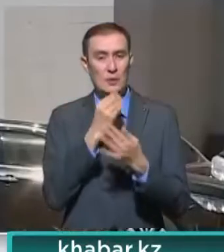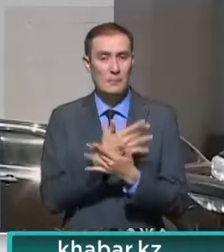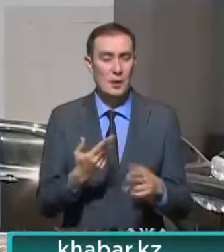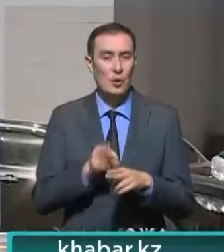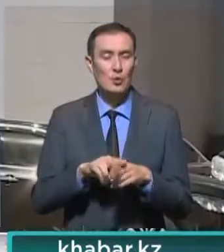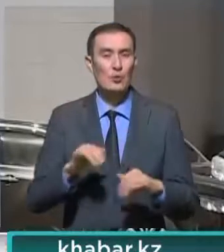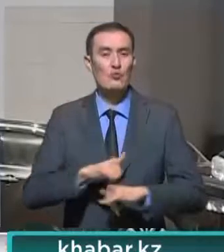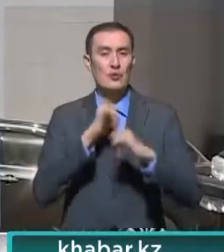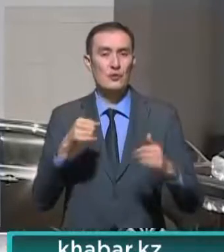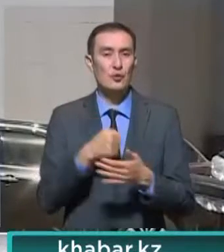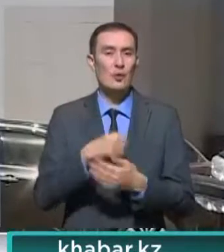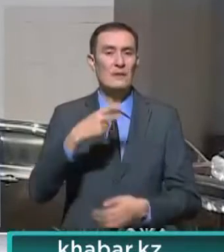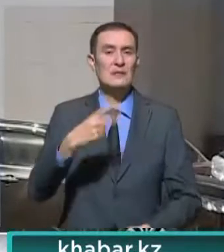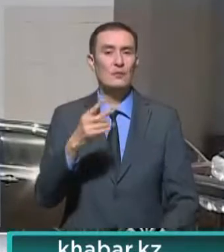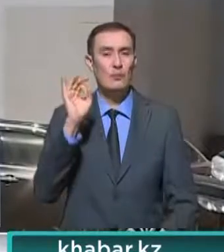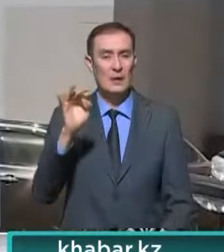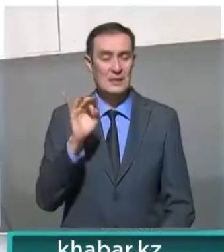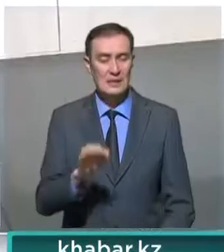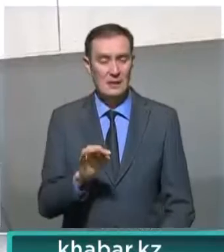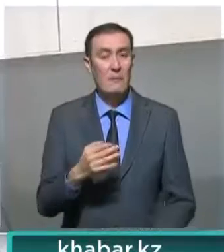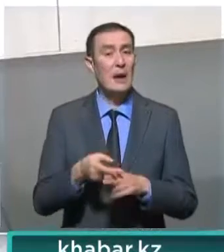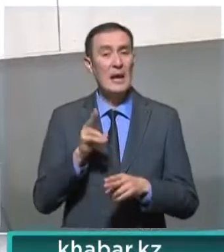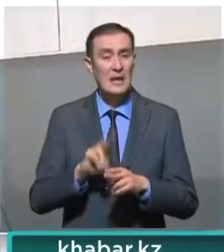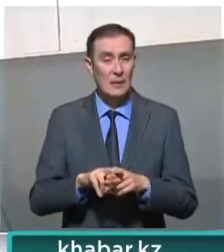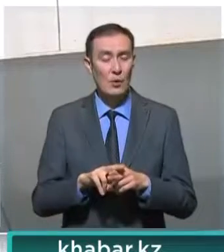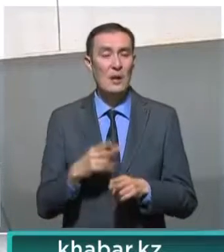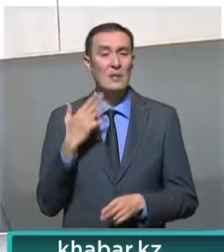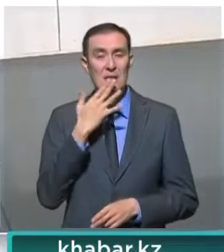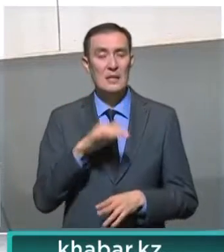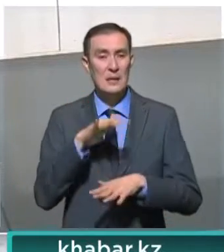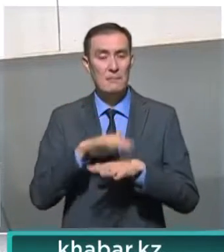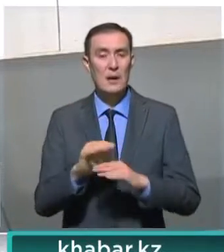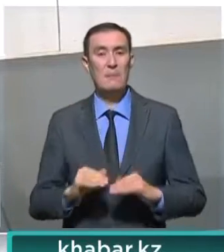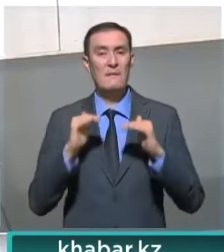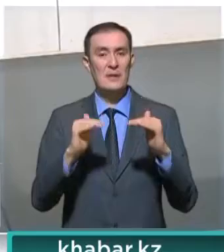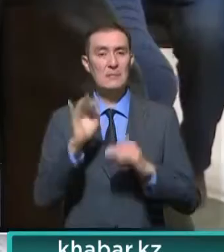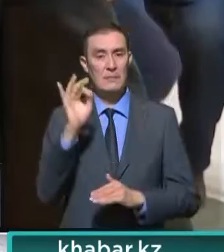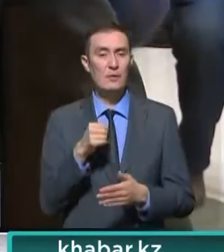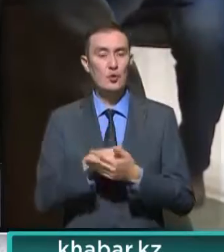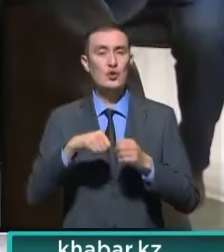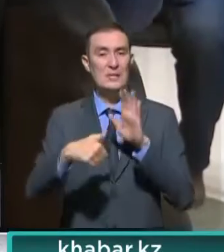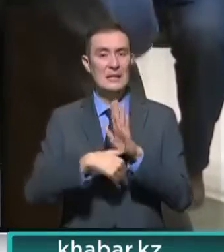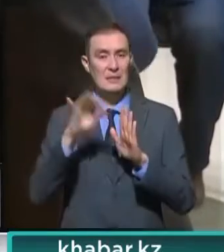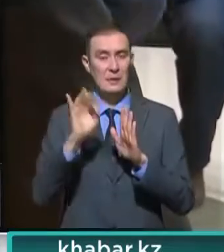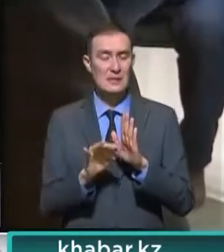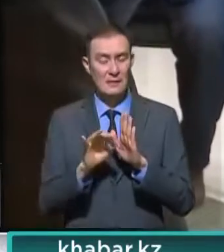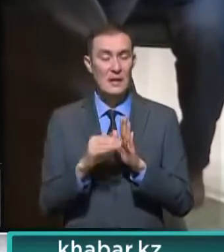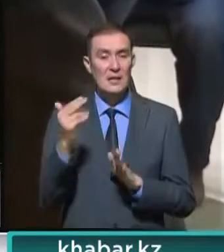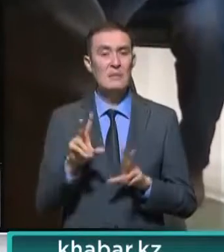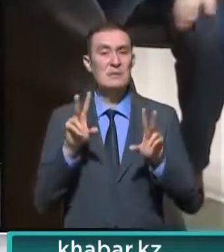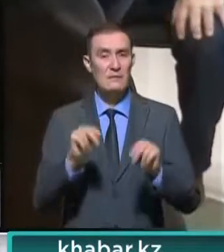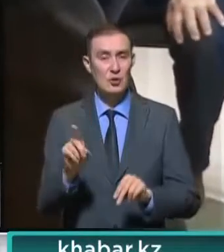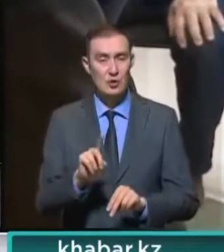который ускорился до 22%. Потому Национальный банк повысил базовую ставку до 16%. Там